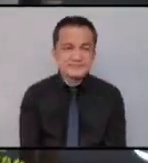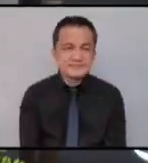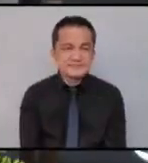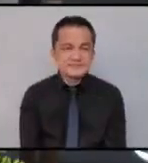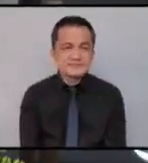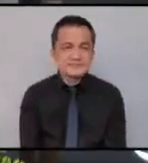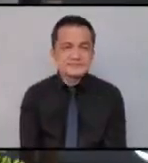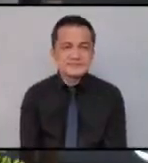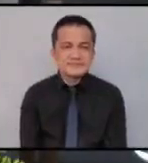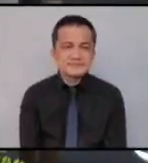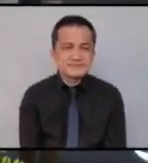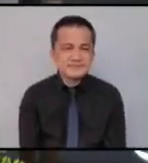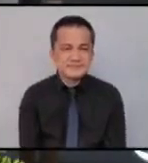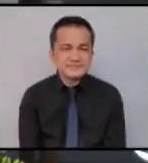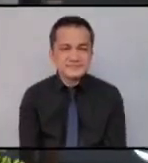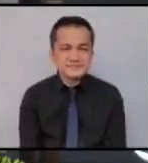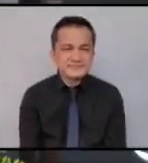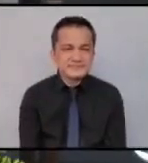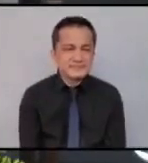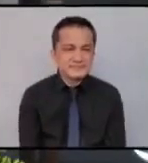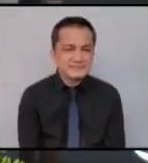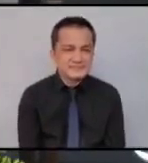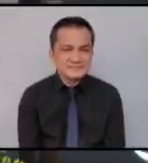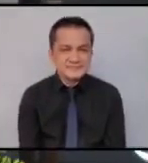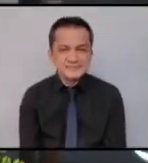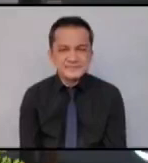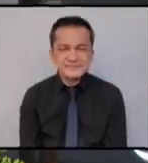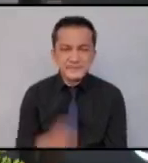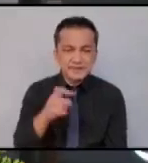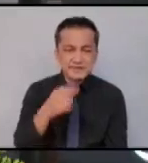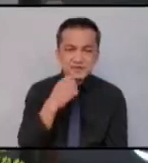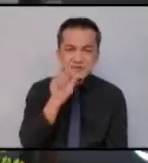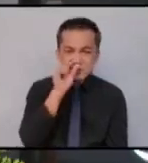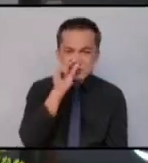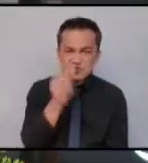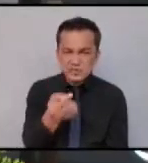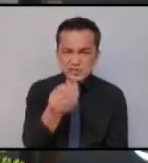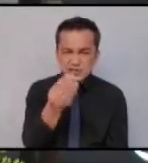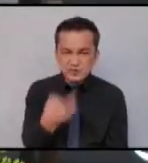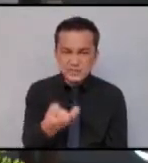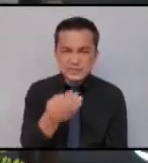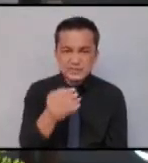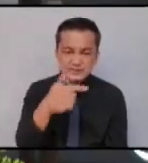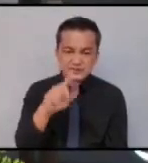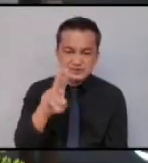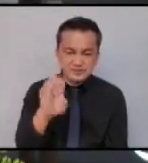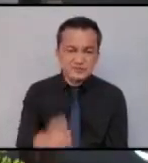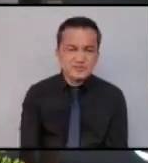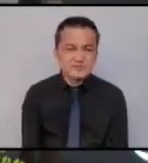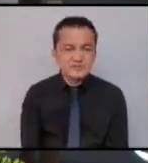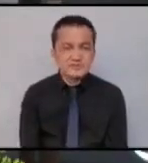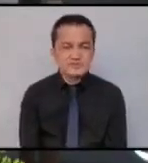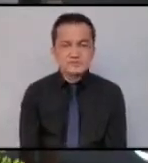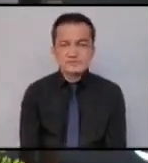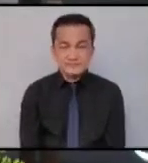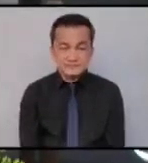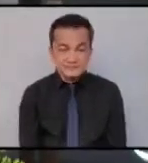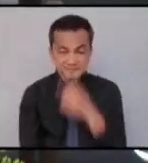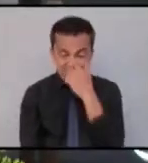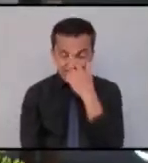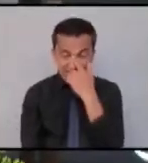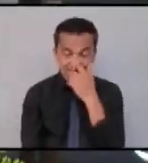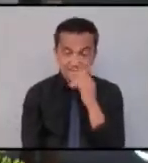ka naman mag-glue. Dapat mga ka-RSP, konti lang yung glue. Wow, hiyang-hiya naman ako